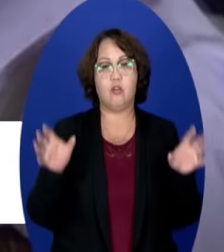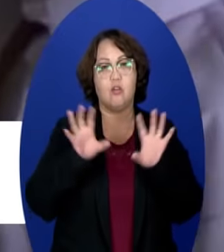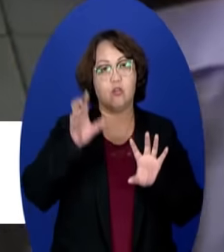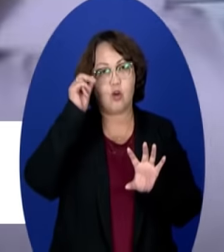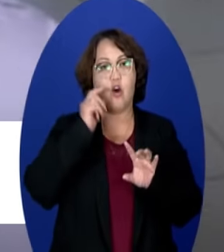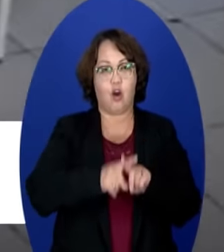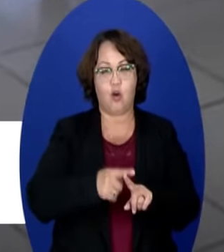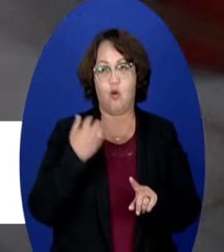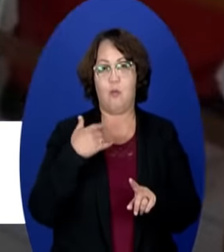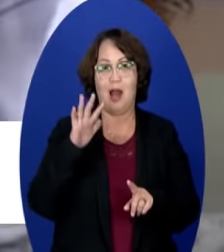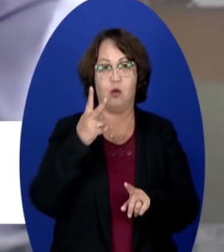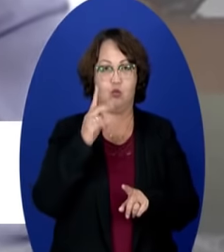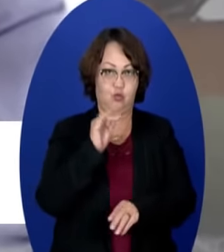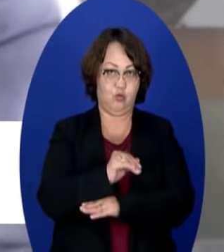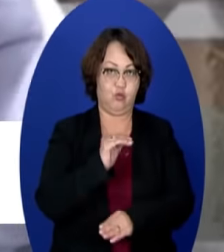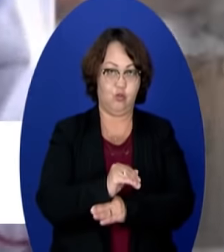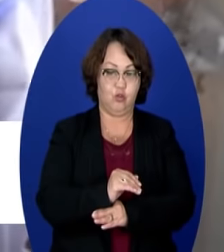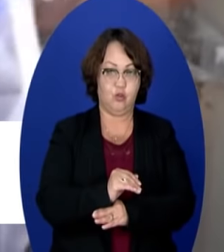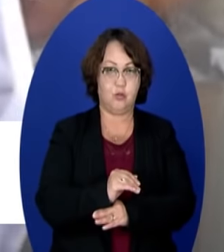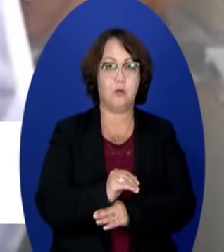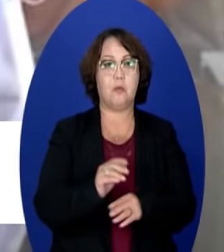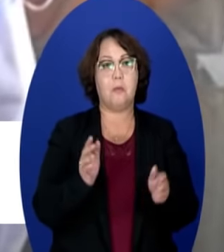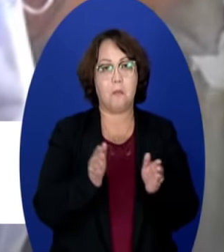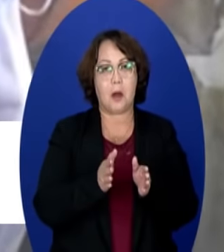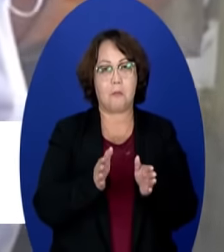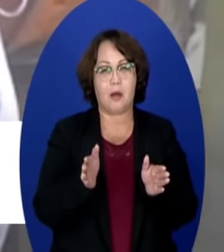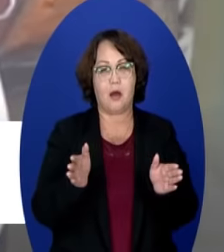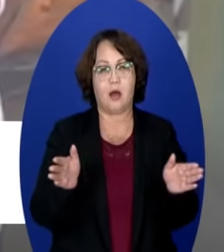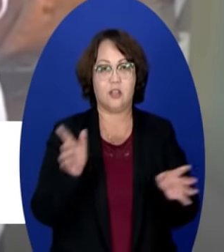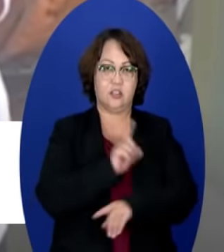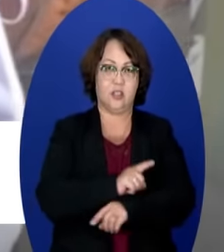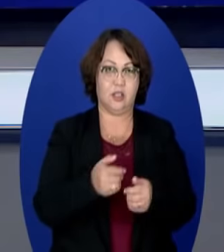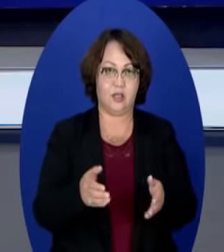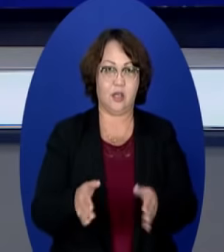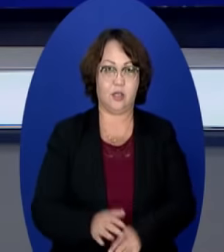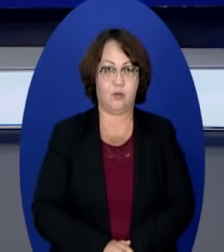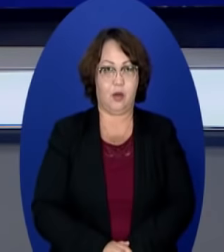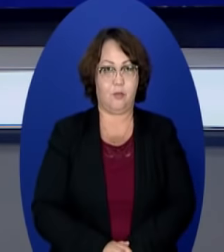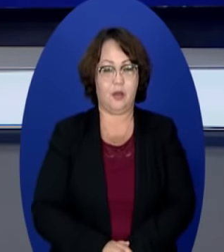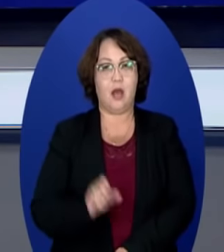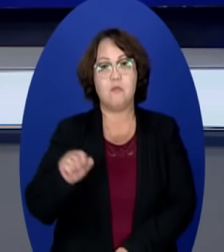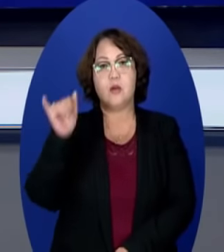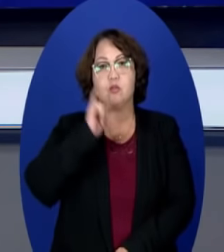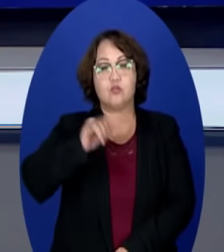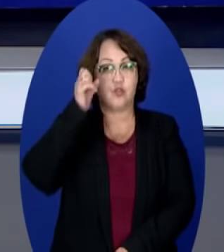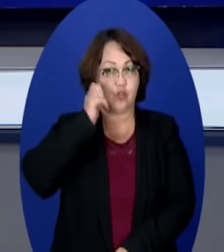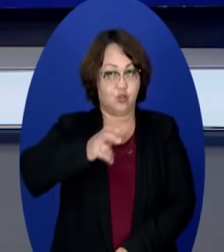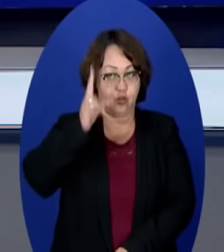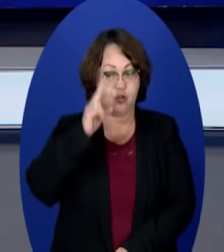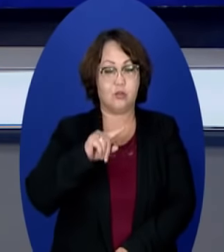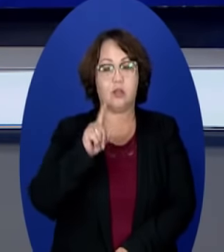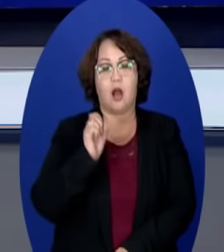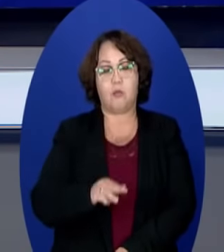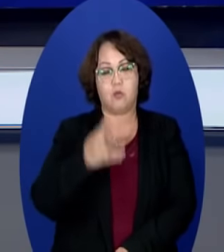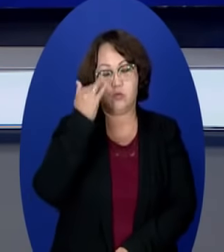Харин өнгөрсөн 13 өдрөөс шат дараадаар энэ хүү хичээл сургуулаа нээж хэлсэн юм аа. Америкийн нэгдсэн улсын ерөнхийлөгч Дональд Трамп